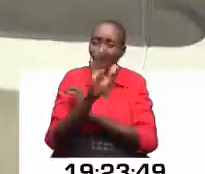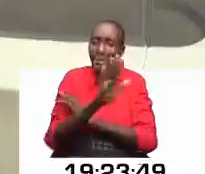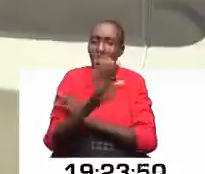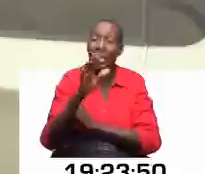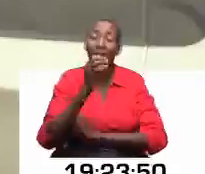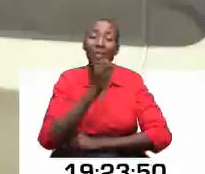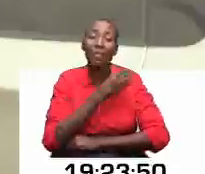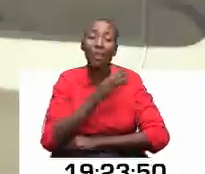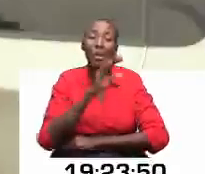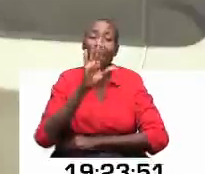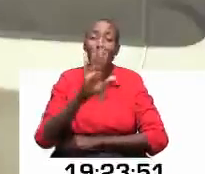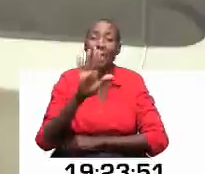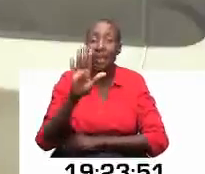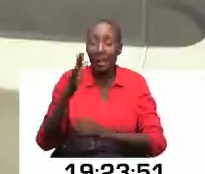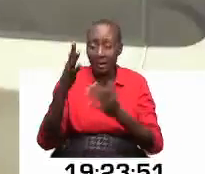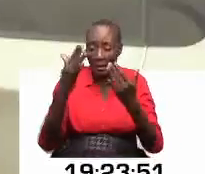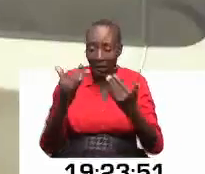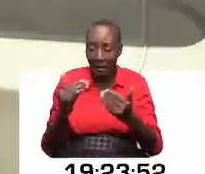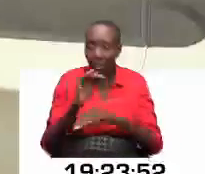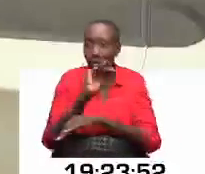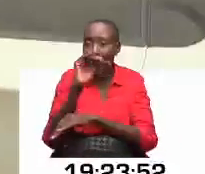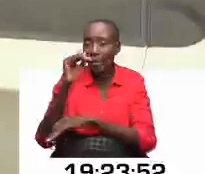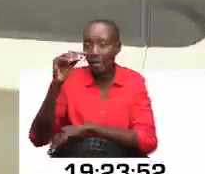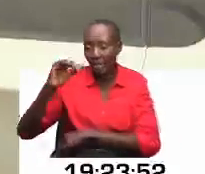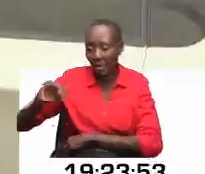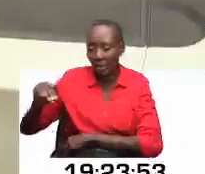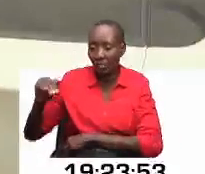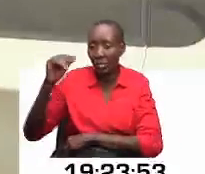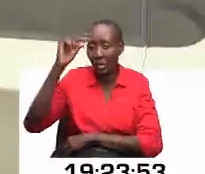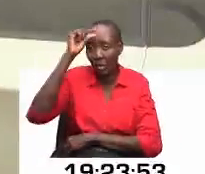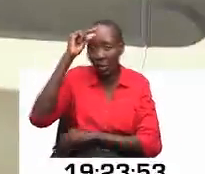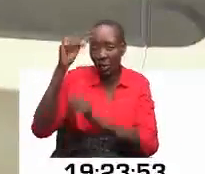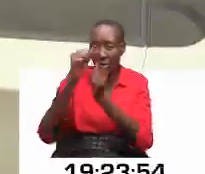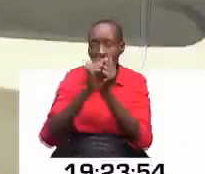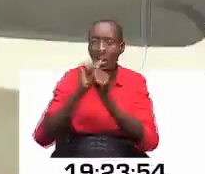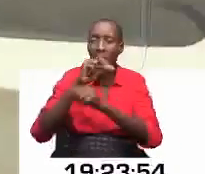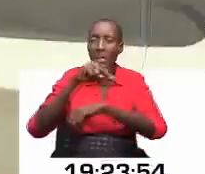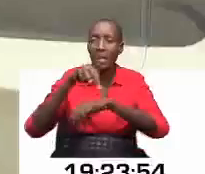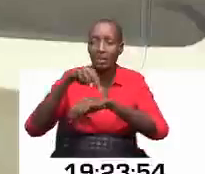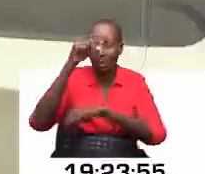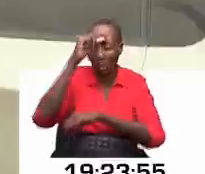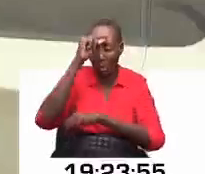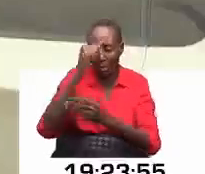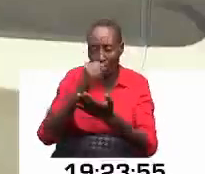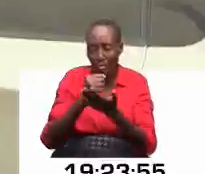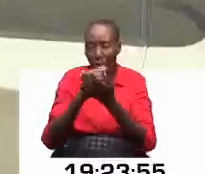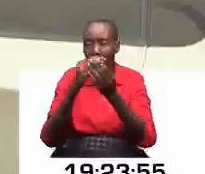chao sasa wanakielekeza kwa serikali ya county na vile vile serikali kuu kuweza kuingilia kati ili